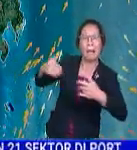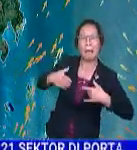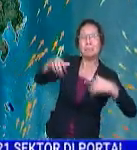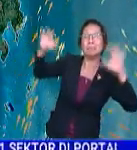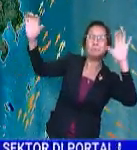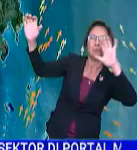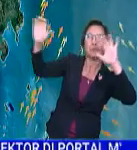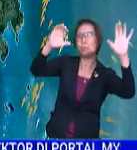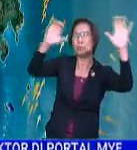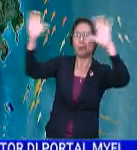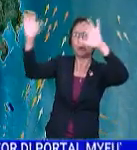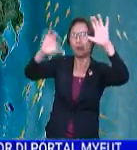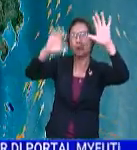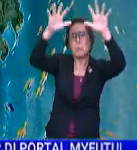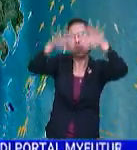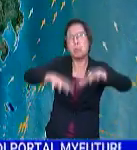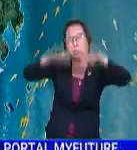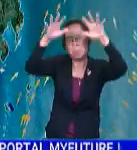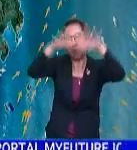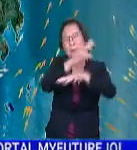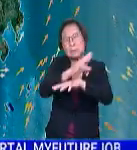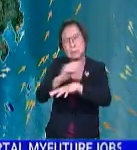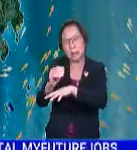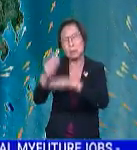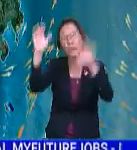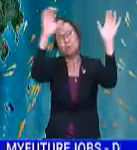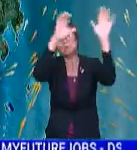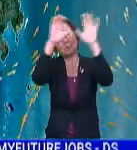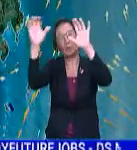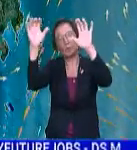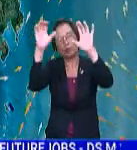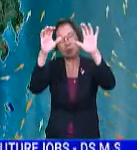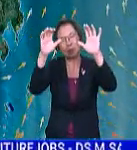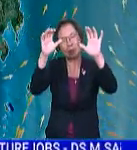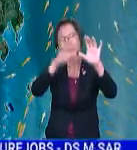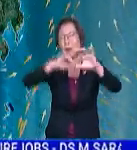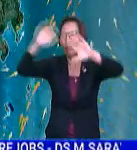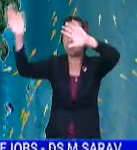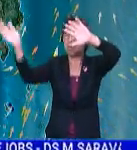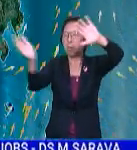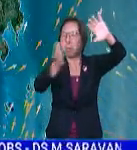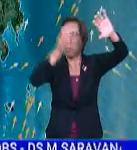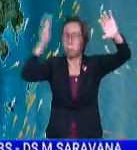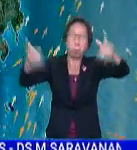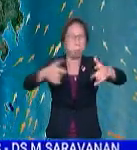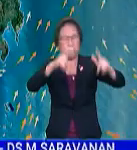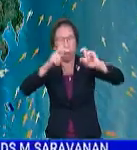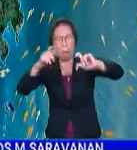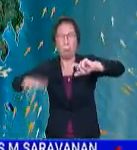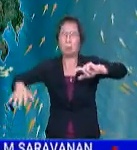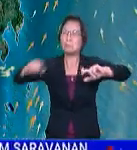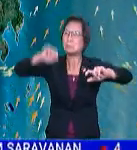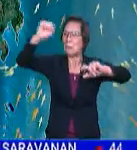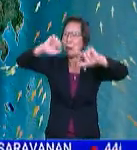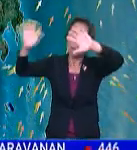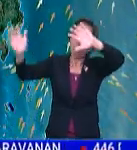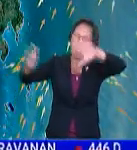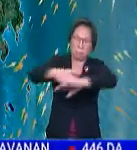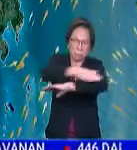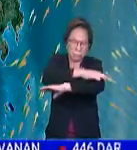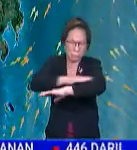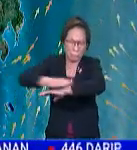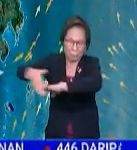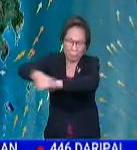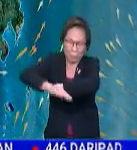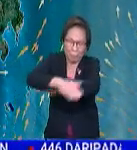keadaan cuaca yang sedikit lembap dan juga keadaan cuaca dan juga keadaan angin yang agak kencang di sekitar pesisir pantai